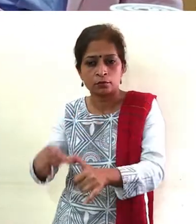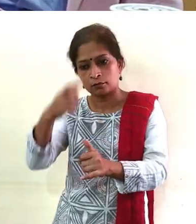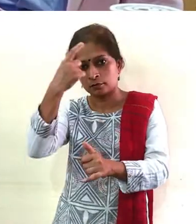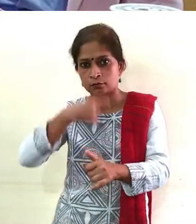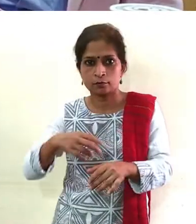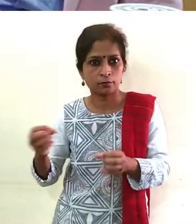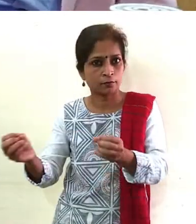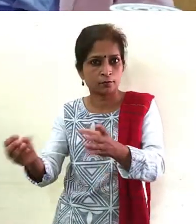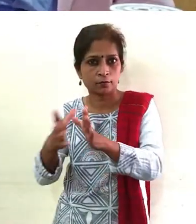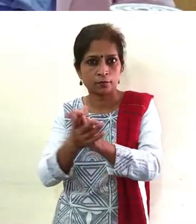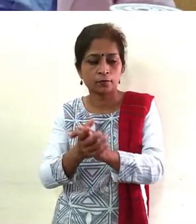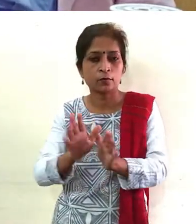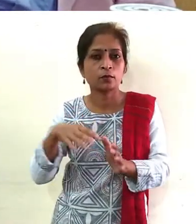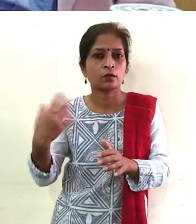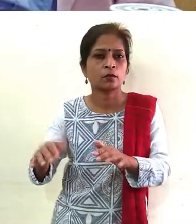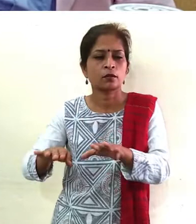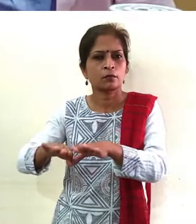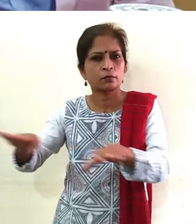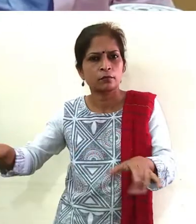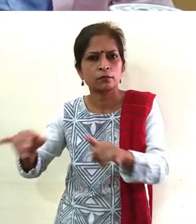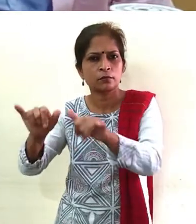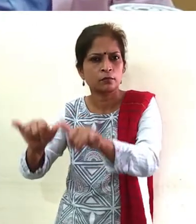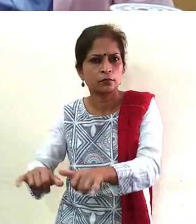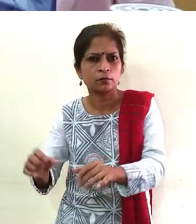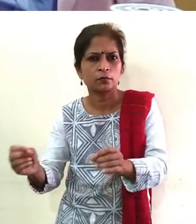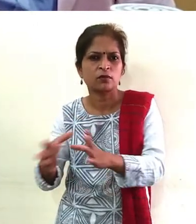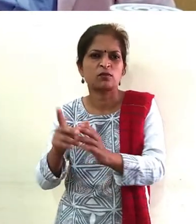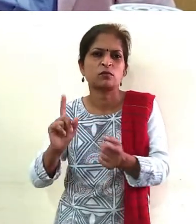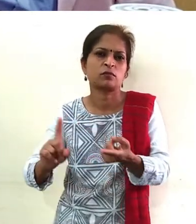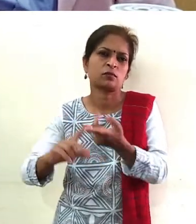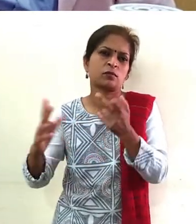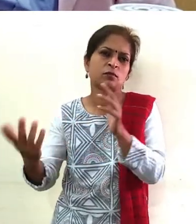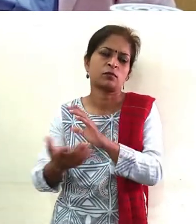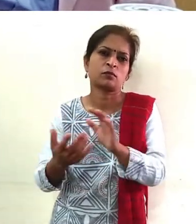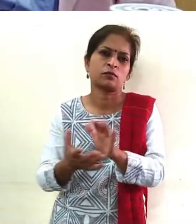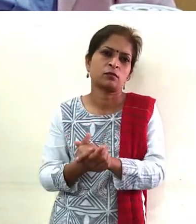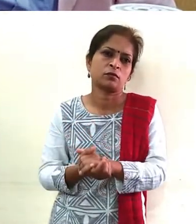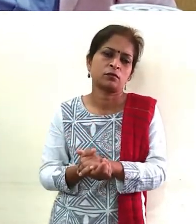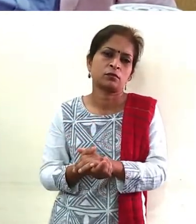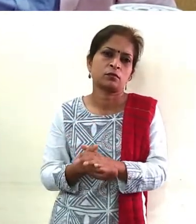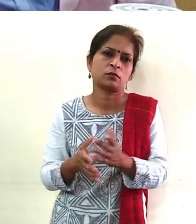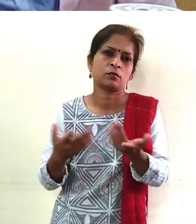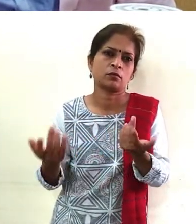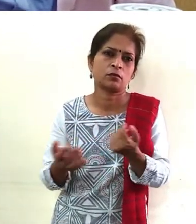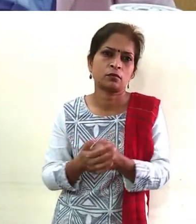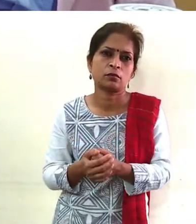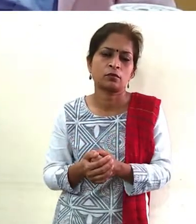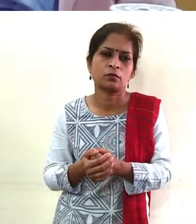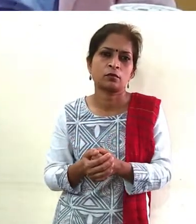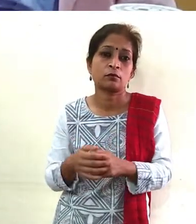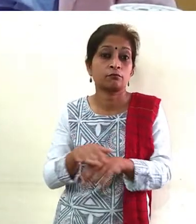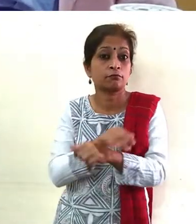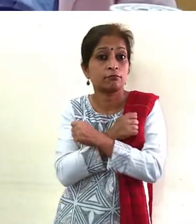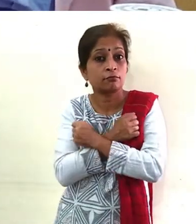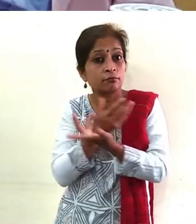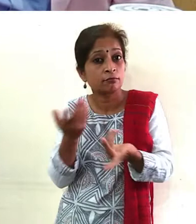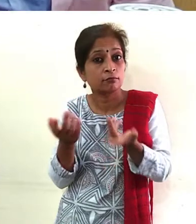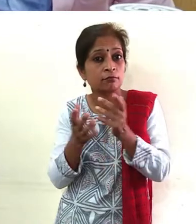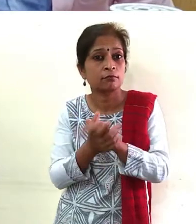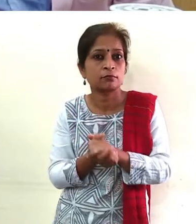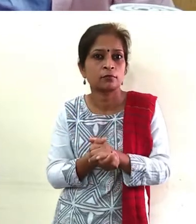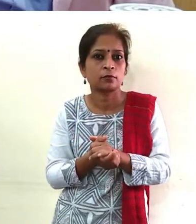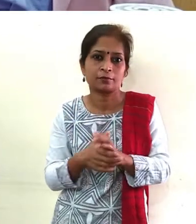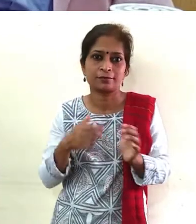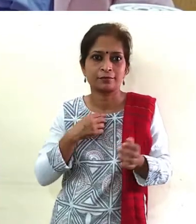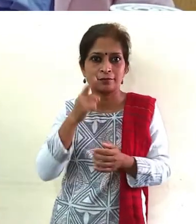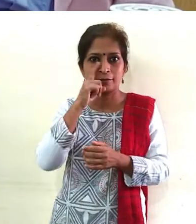मनुष्य। भूमि पे रहने लगा तो भूमि उसे बड़ी प्रिय हो गई। तो कोई भी चीज जब प्रिय होती है,